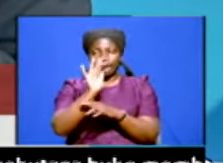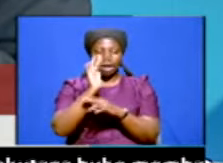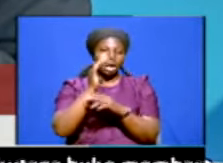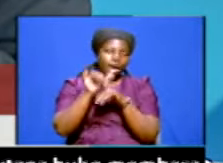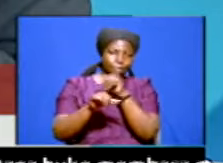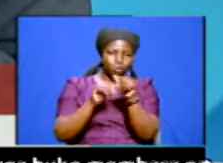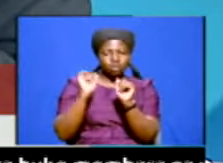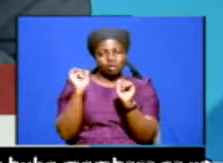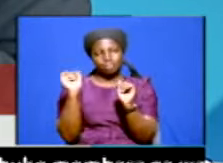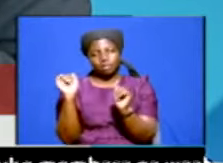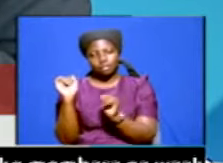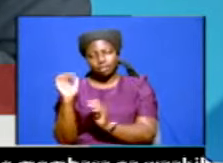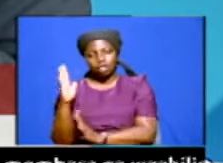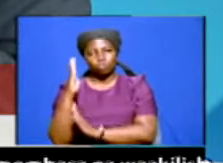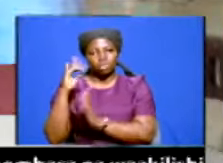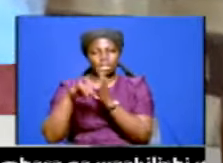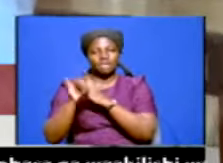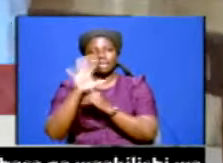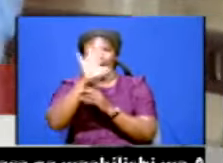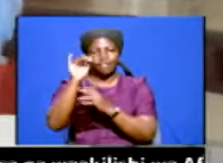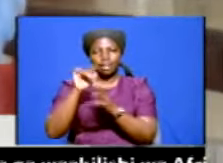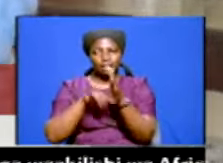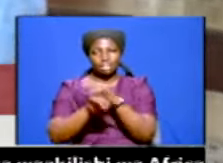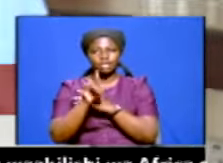katika baraza hilo la usalama.